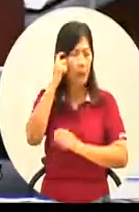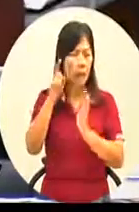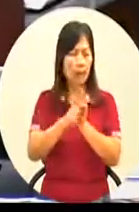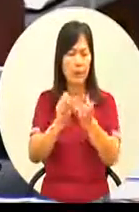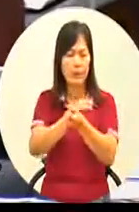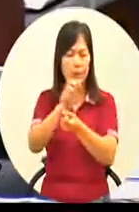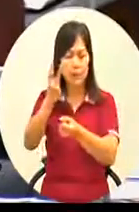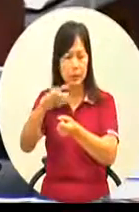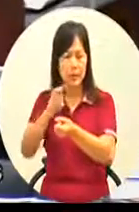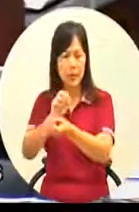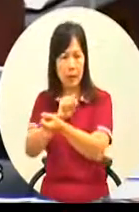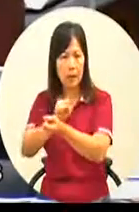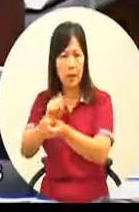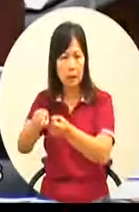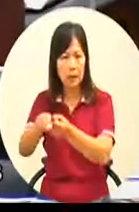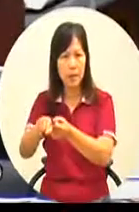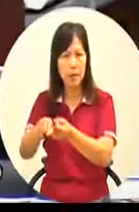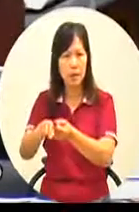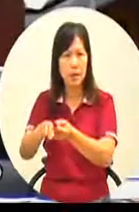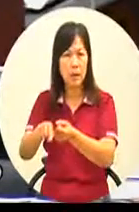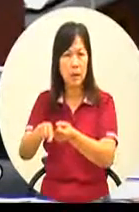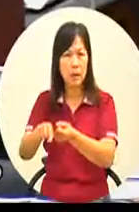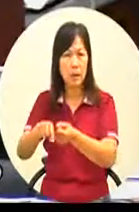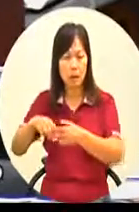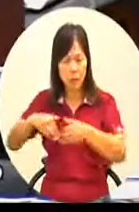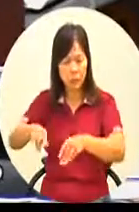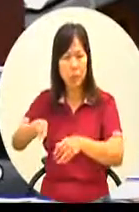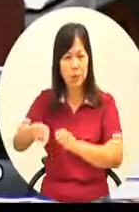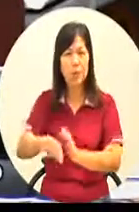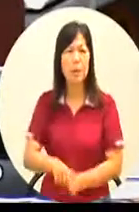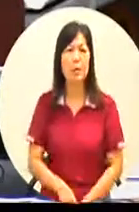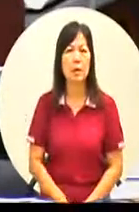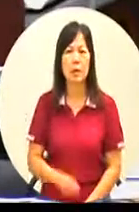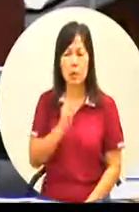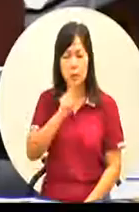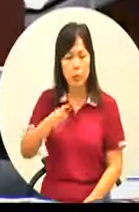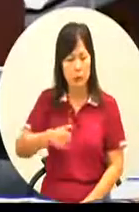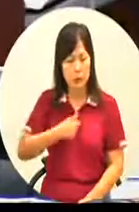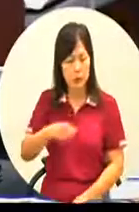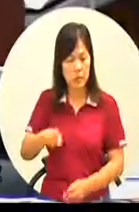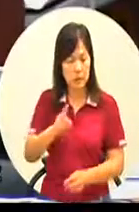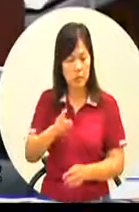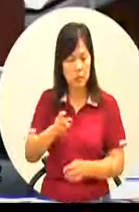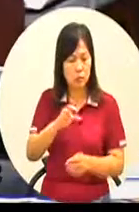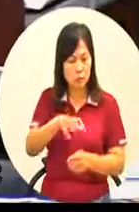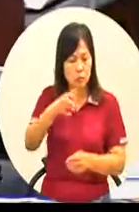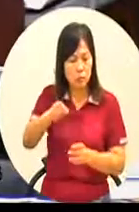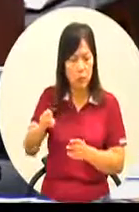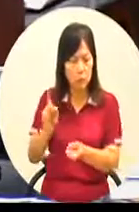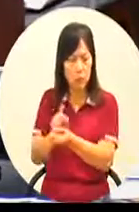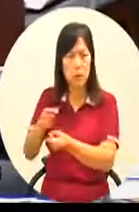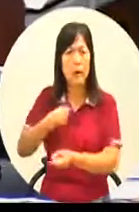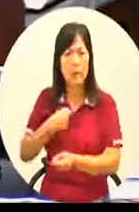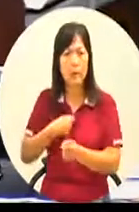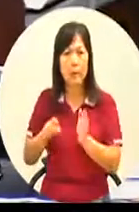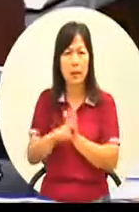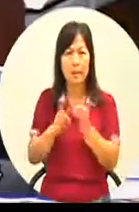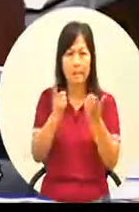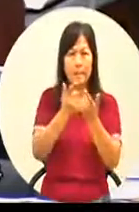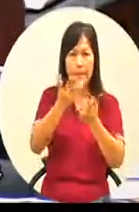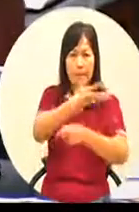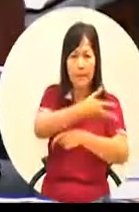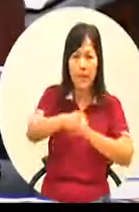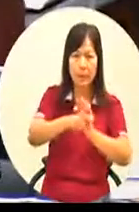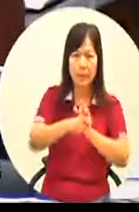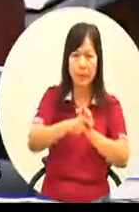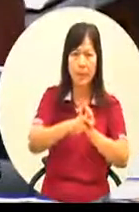啊，同仙行啊。讲真诶啦，局长，同学们应该知影，包括伫北四坑啊，北四